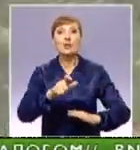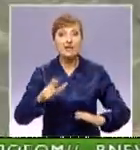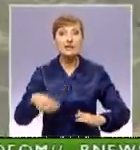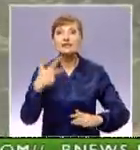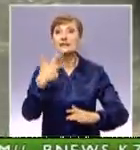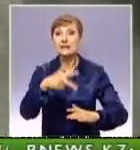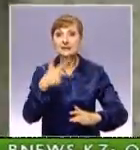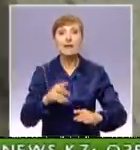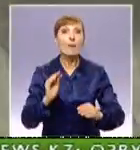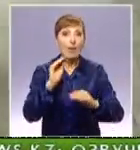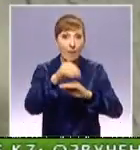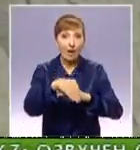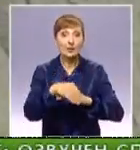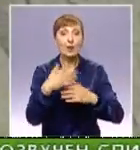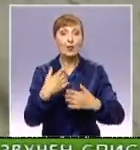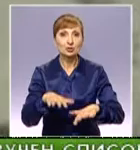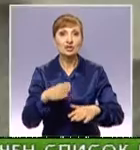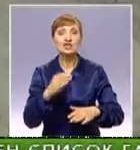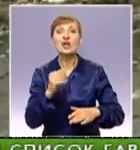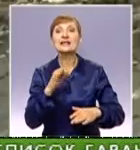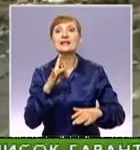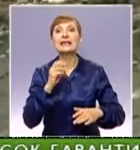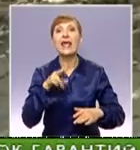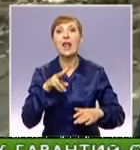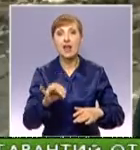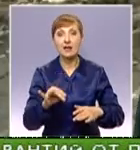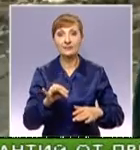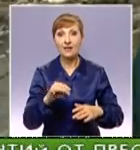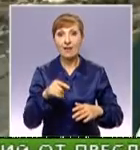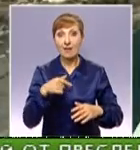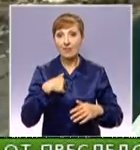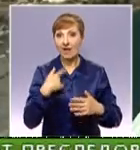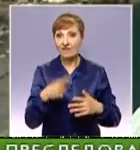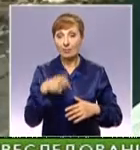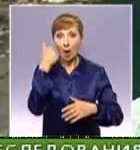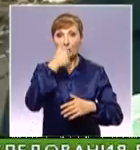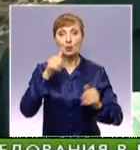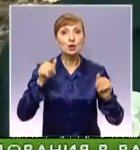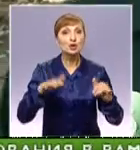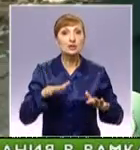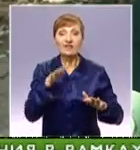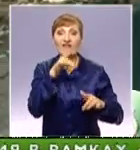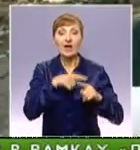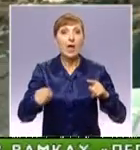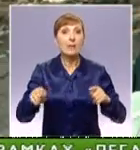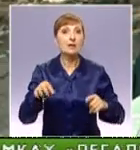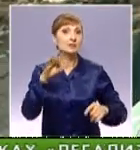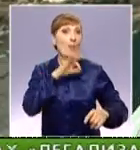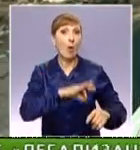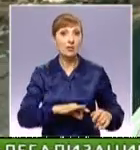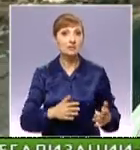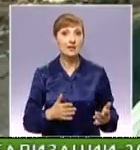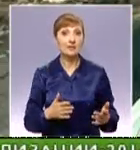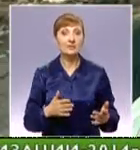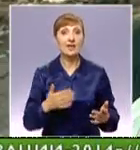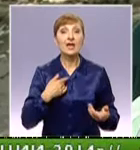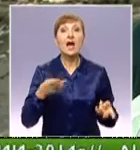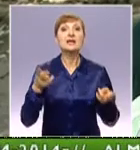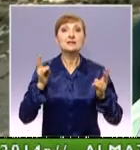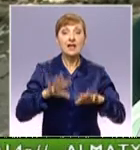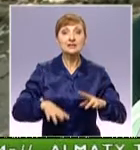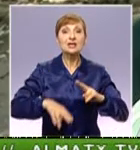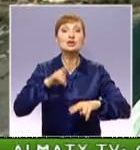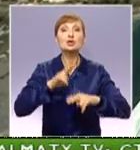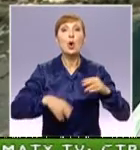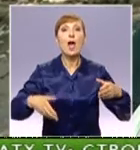них 30 пополнили ряды жасулуелевцев. В этом году я решил провести время с пользой и остался в